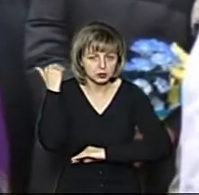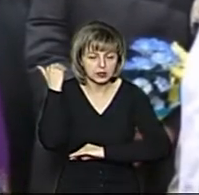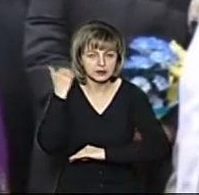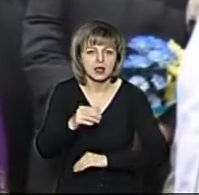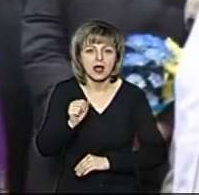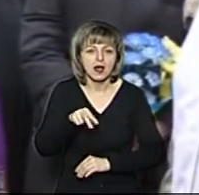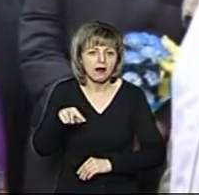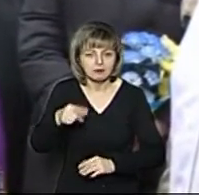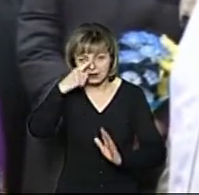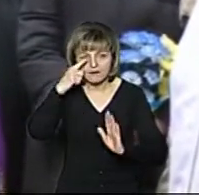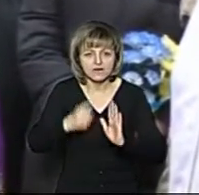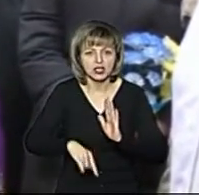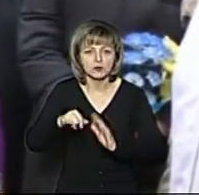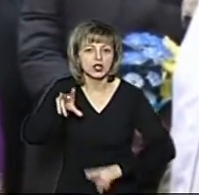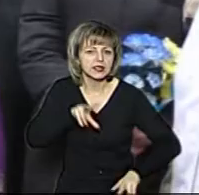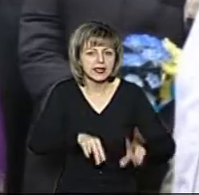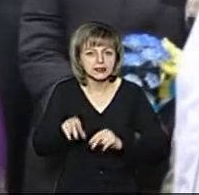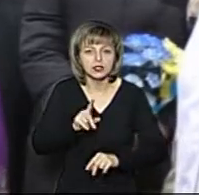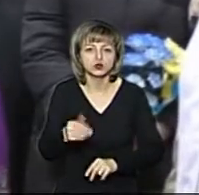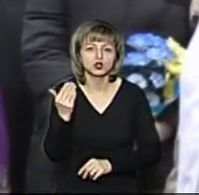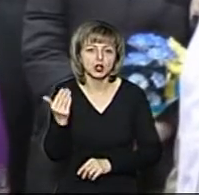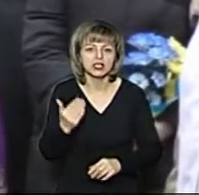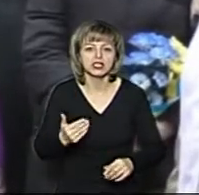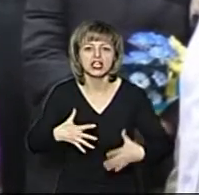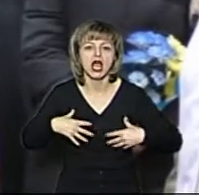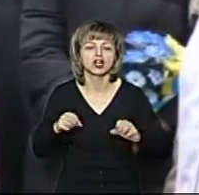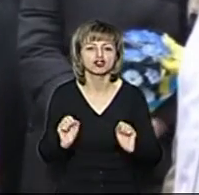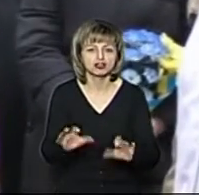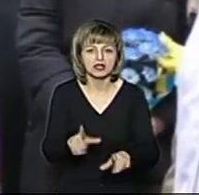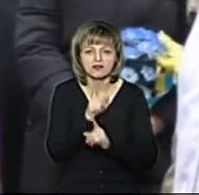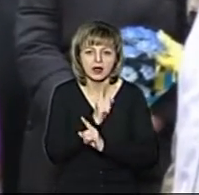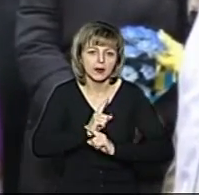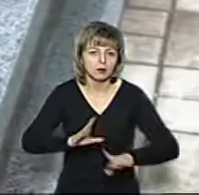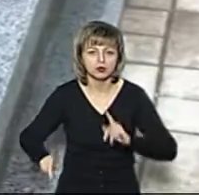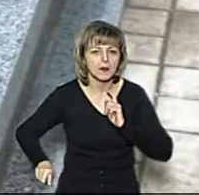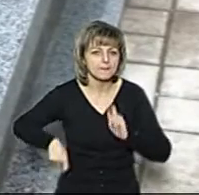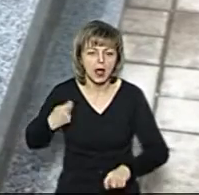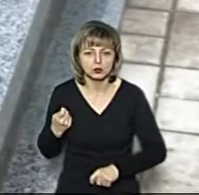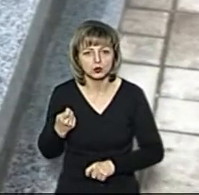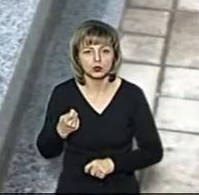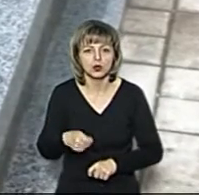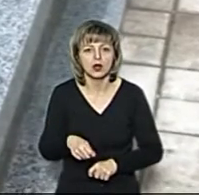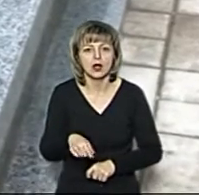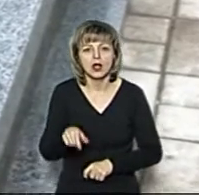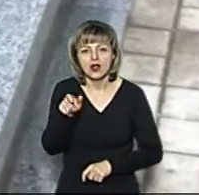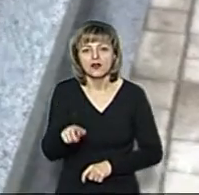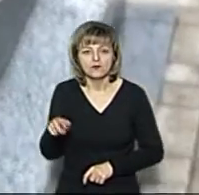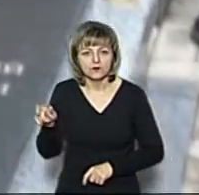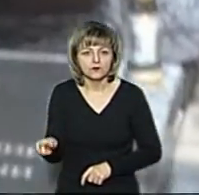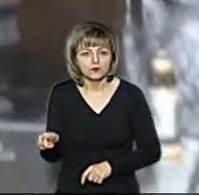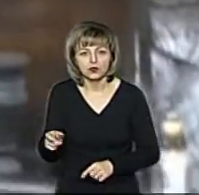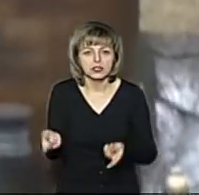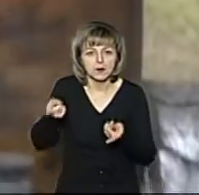Але віримо і надіємося, що їхня жертва не буде марна. Вони прилучилися